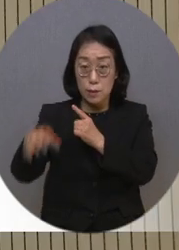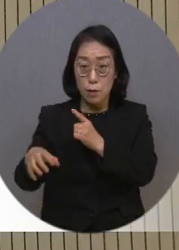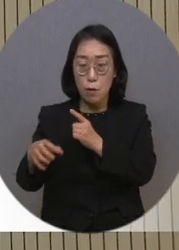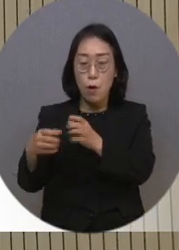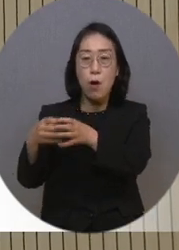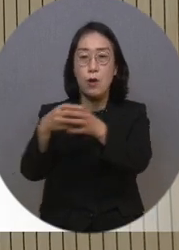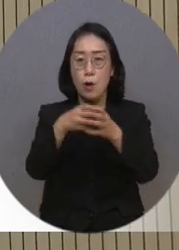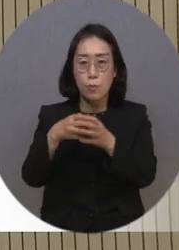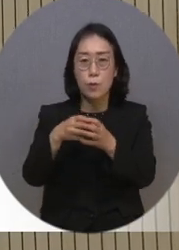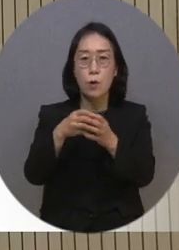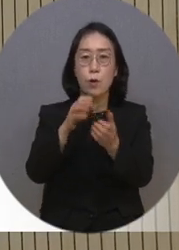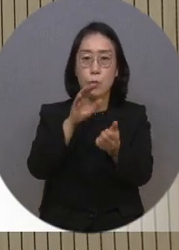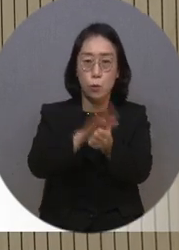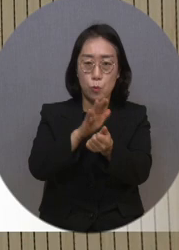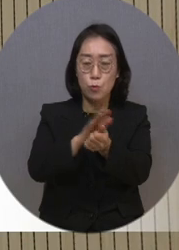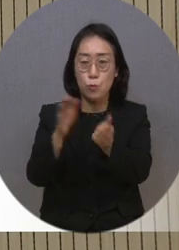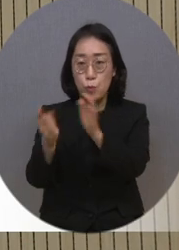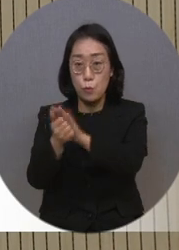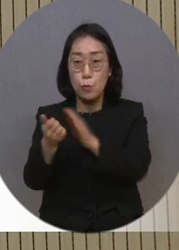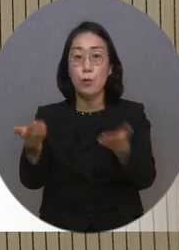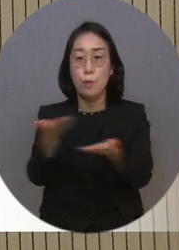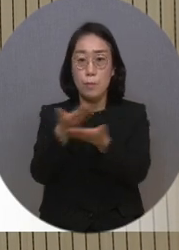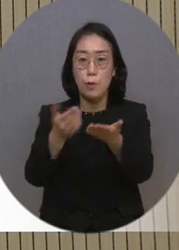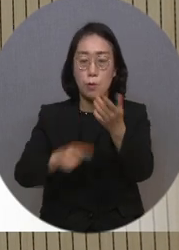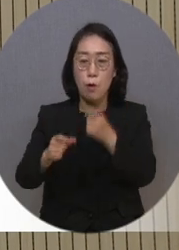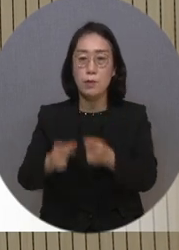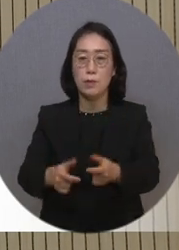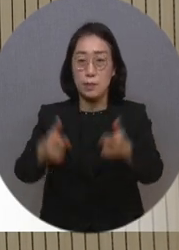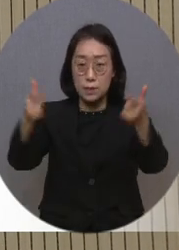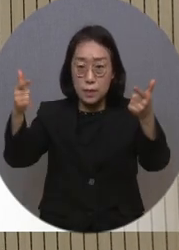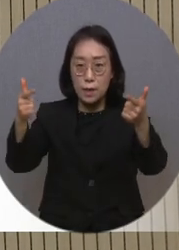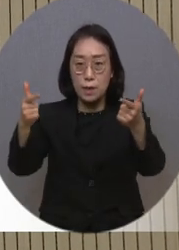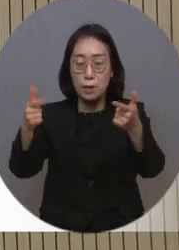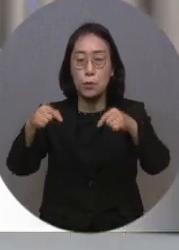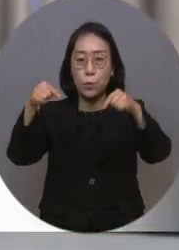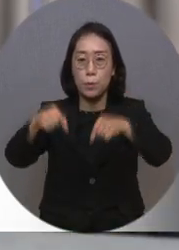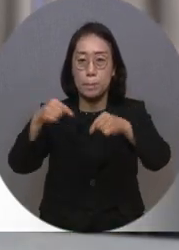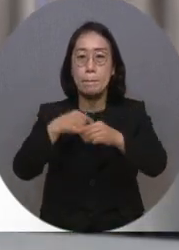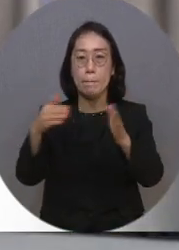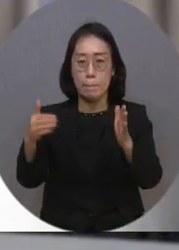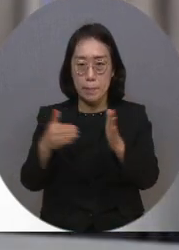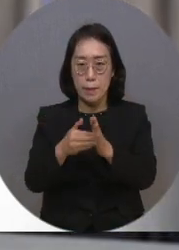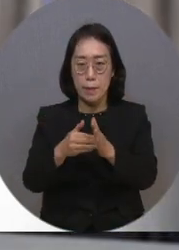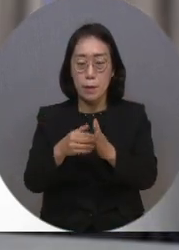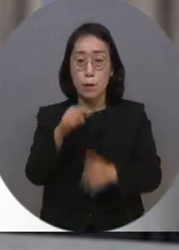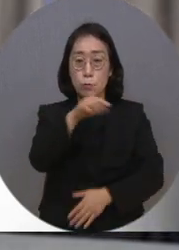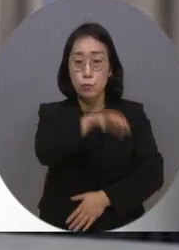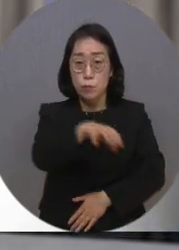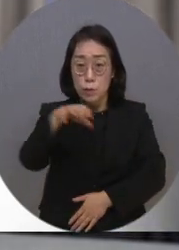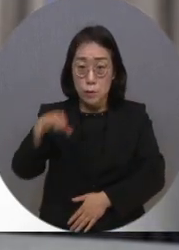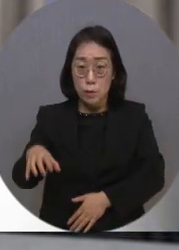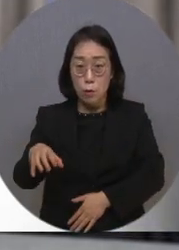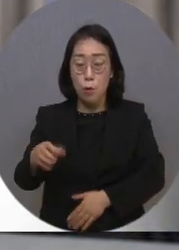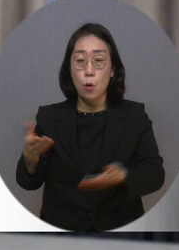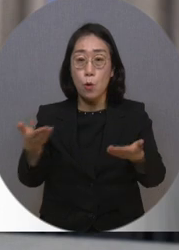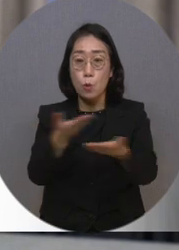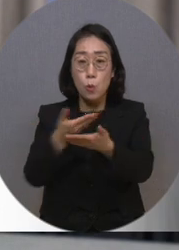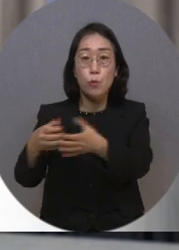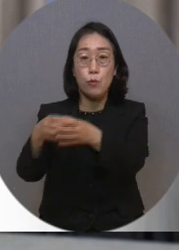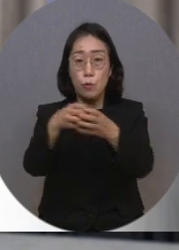논의하고 고흥과 제주간 교류협력을 강화해 나가기로 했습니다 고흥제주 교류협력 프로젝트는